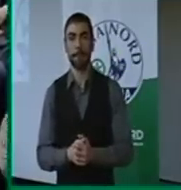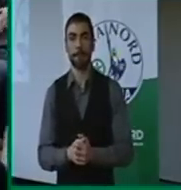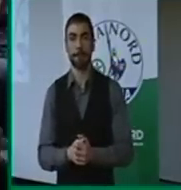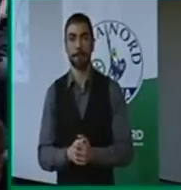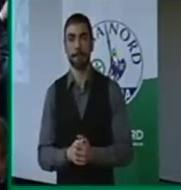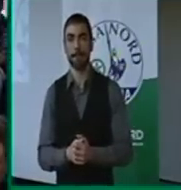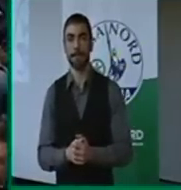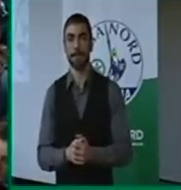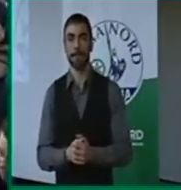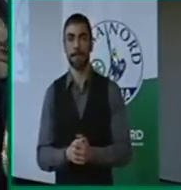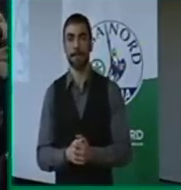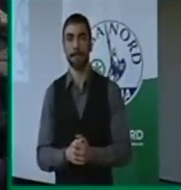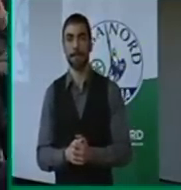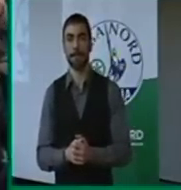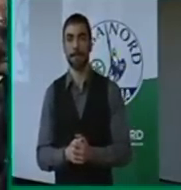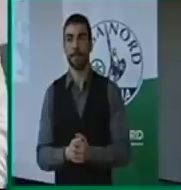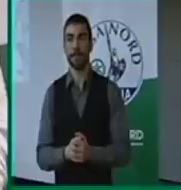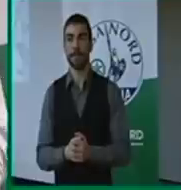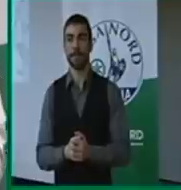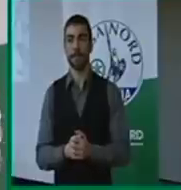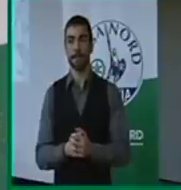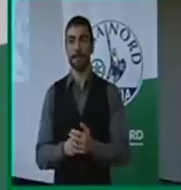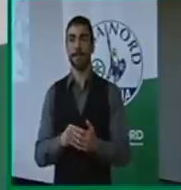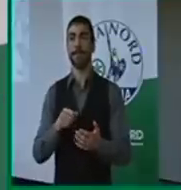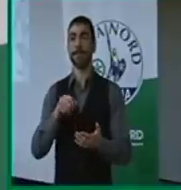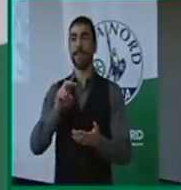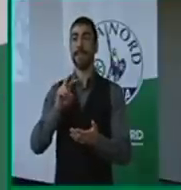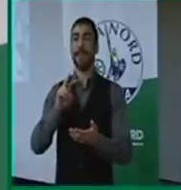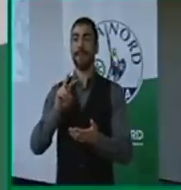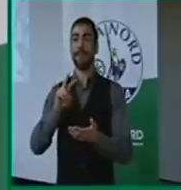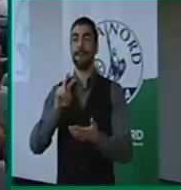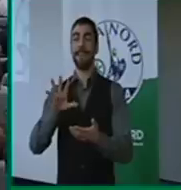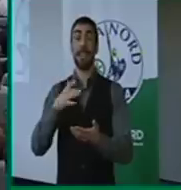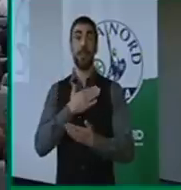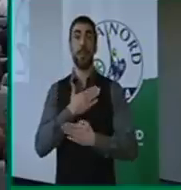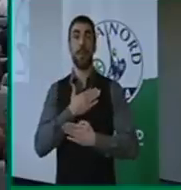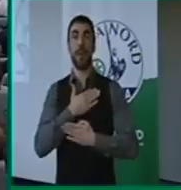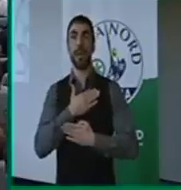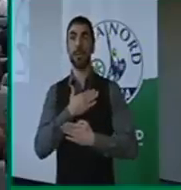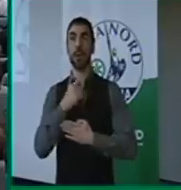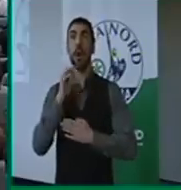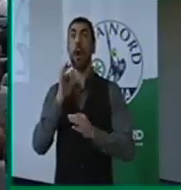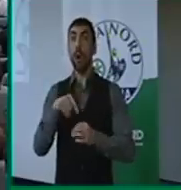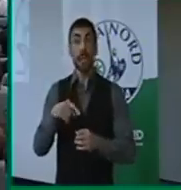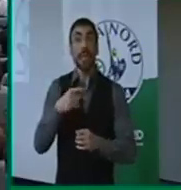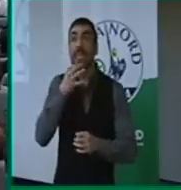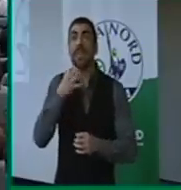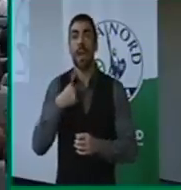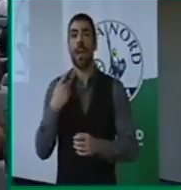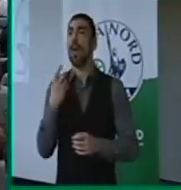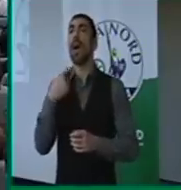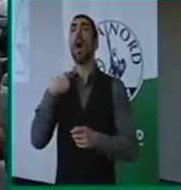sulla scheda elettorale il 25 maggio o l'Europa va avanti così e andiamo a morire nel